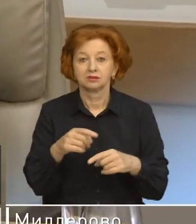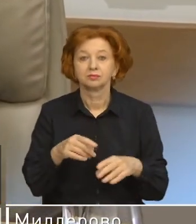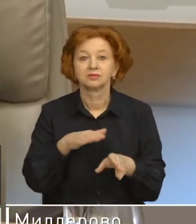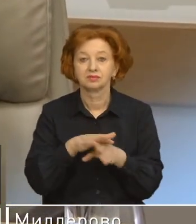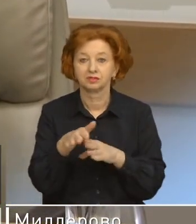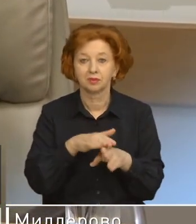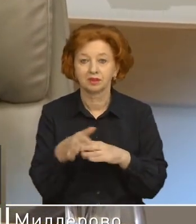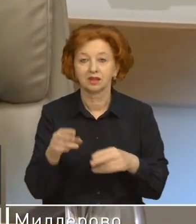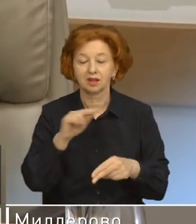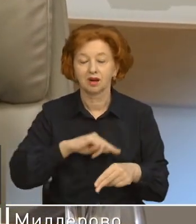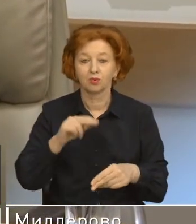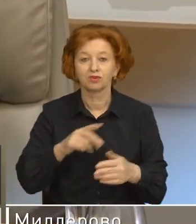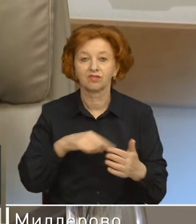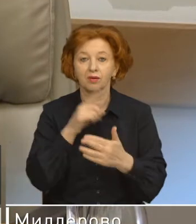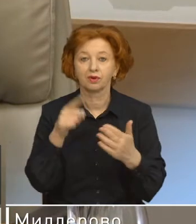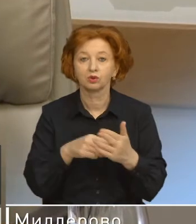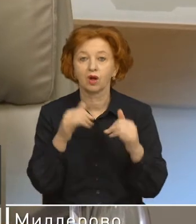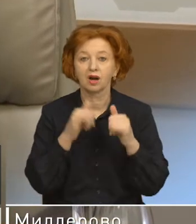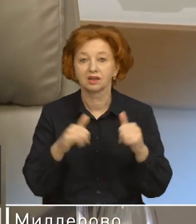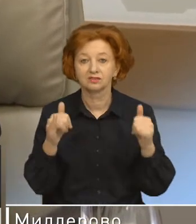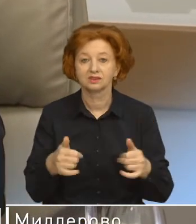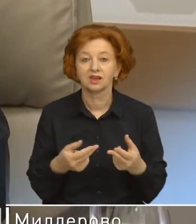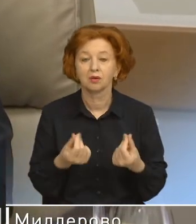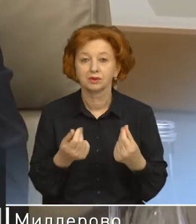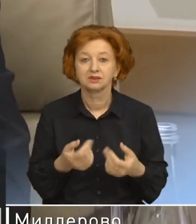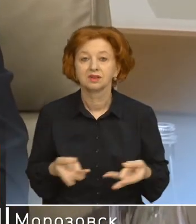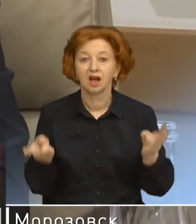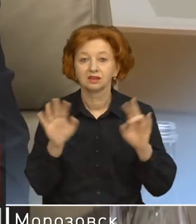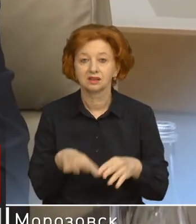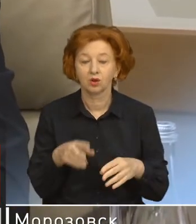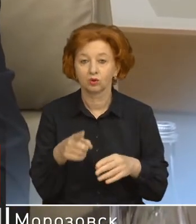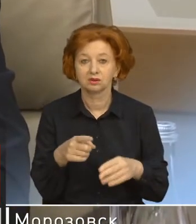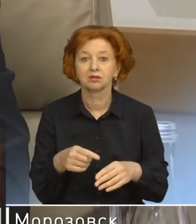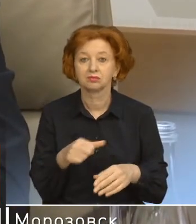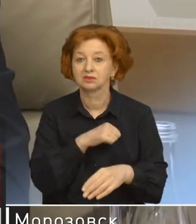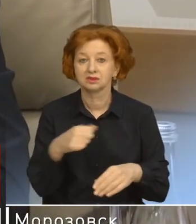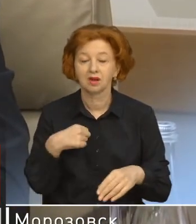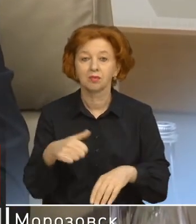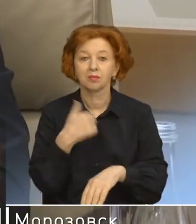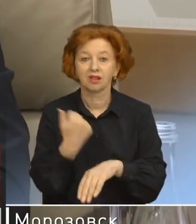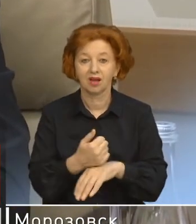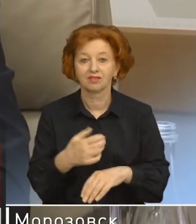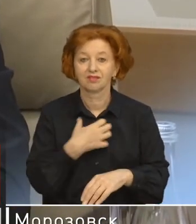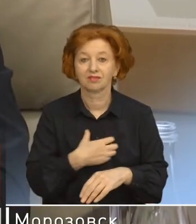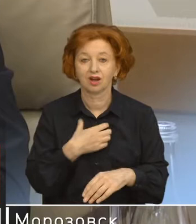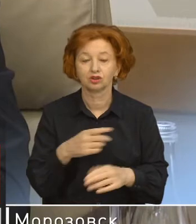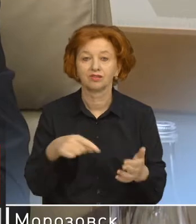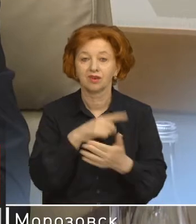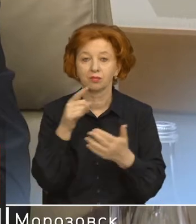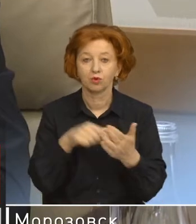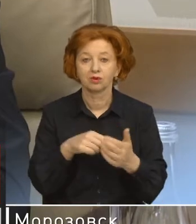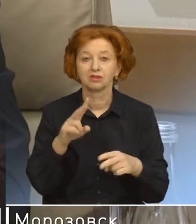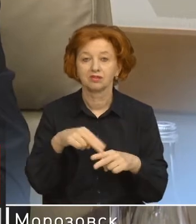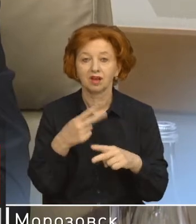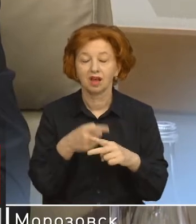что вопрос развития бизнеса остается очевидно приоритетом, и это очевидно резерв для